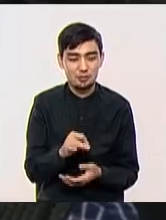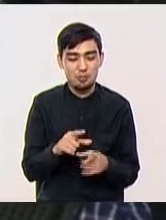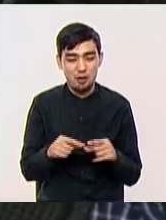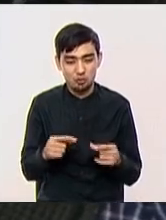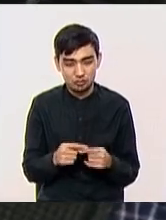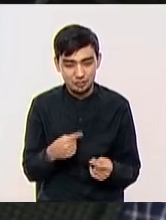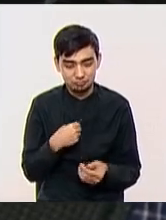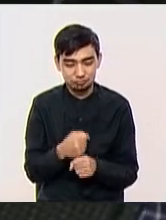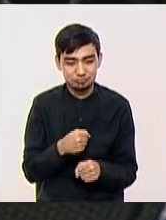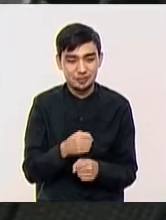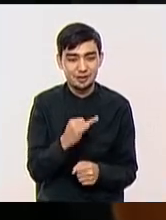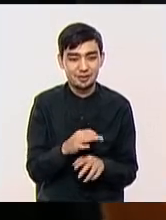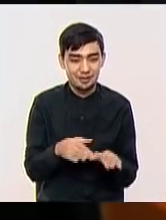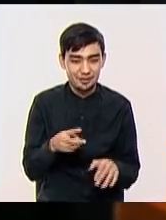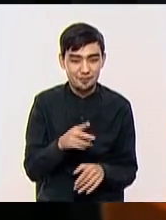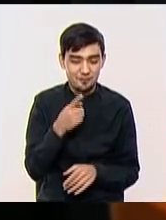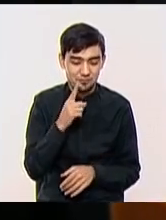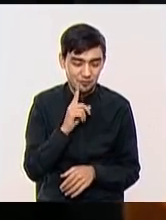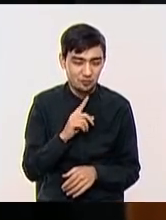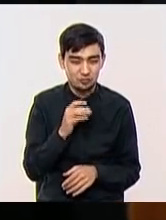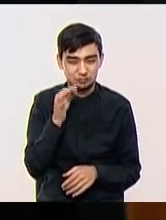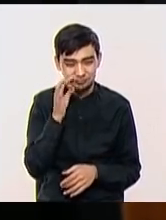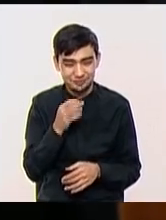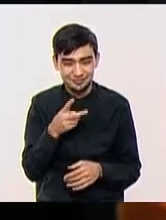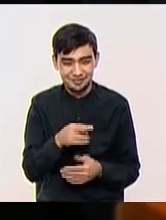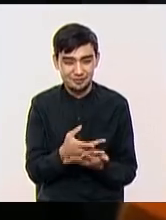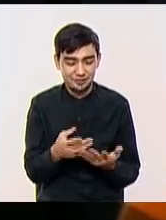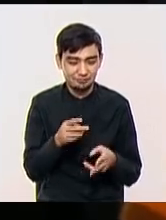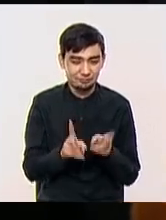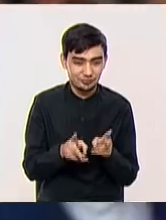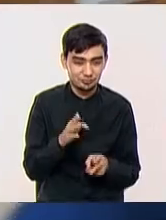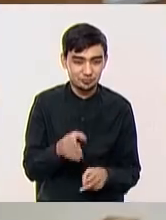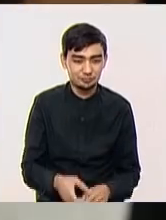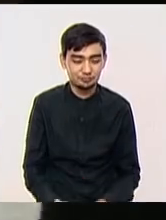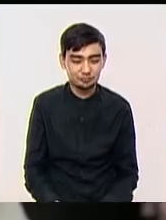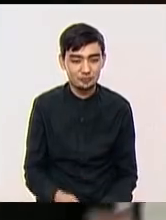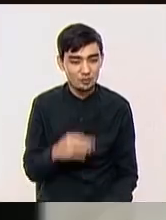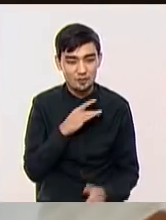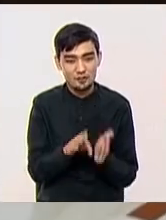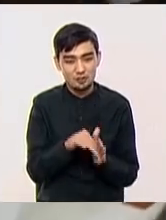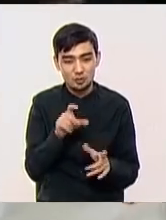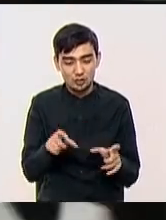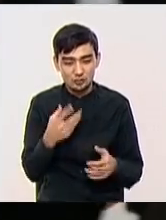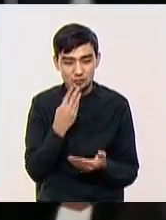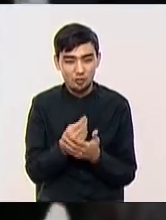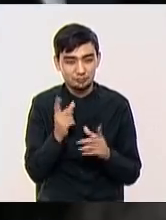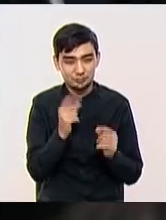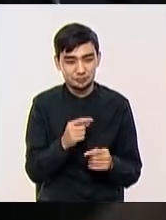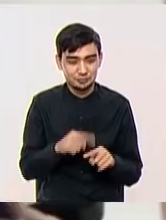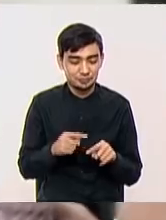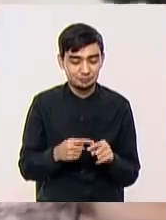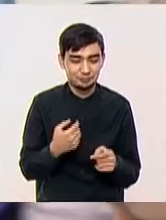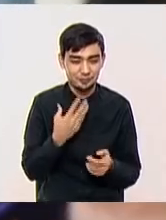бауырсақ пісіреміз, балаларға тәтті дәмді тағамдар жасаймыз. Кейбір депутаттар туған жерлеріне кетуге